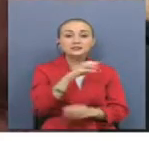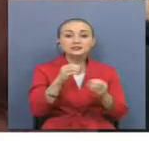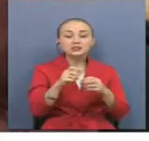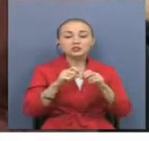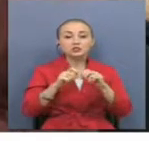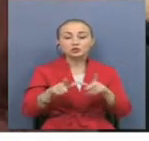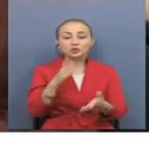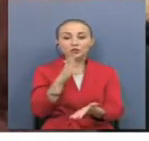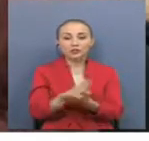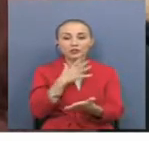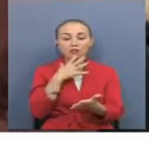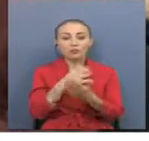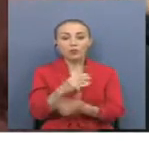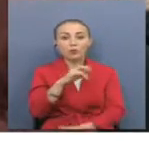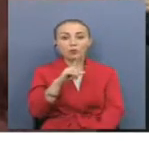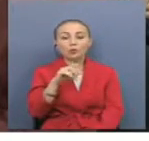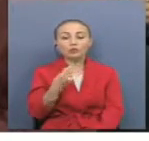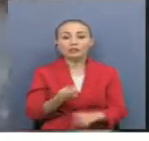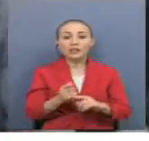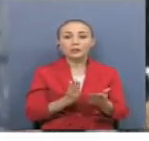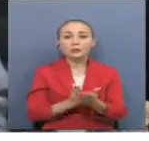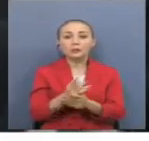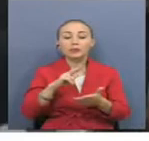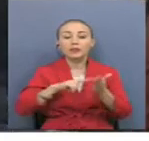шақты мектеп мұражайы жұмыс істейді. Алдағы уақытта да